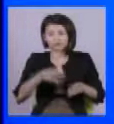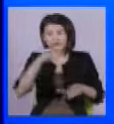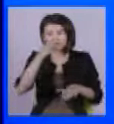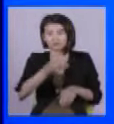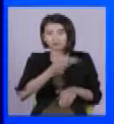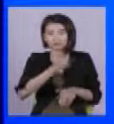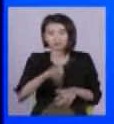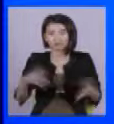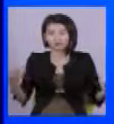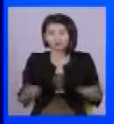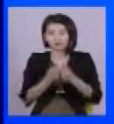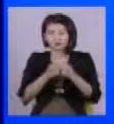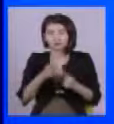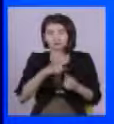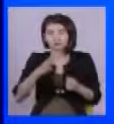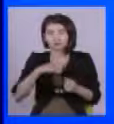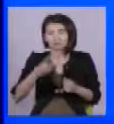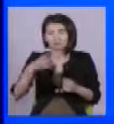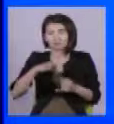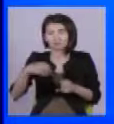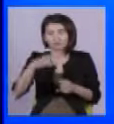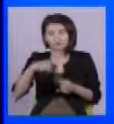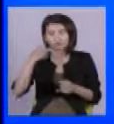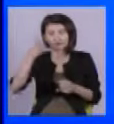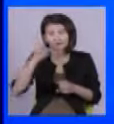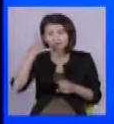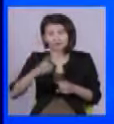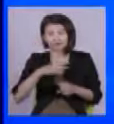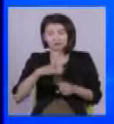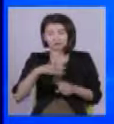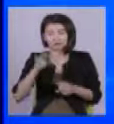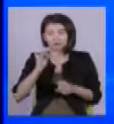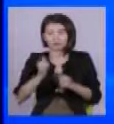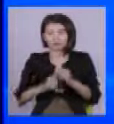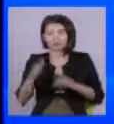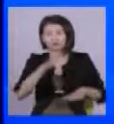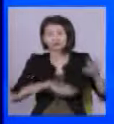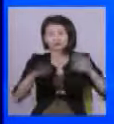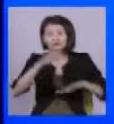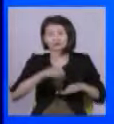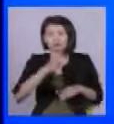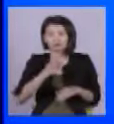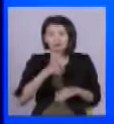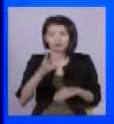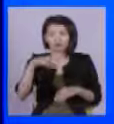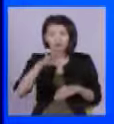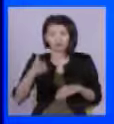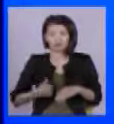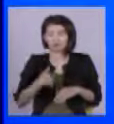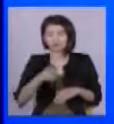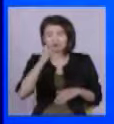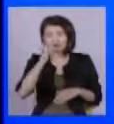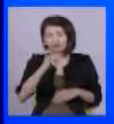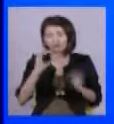қалды. Ащы суға тойып алған ол ертістің ағысы қатты тұсынан жүзіп өтпек болады. Алайда бұл ерлігінің соңы өкінішке